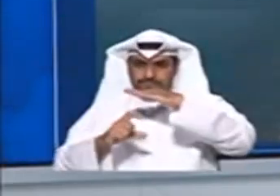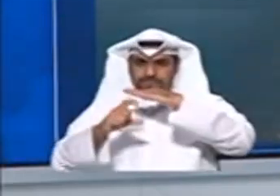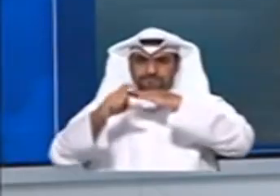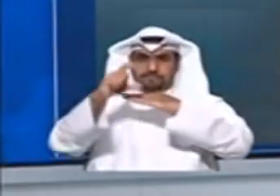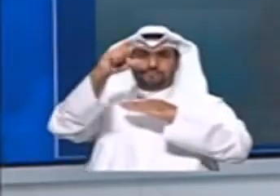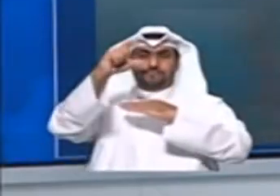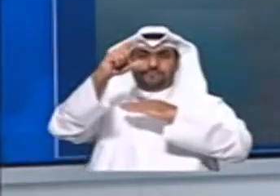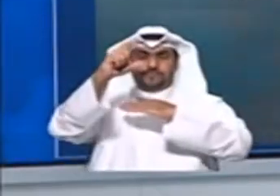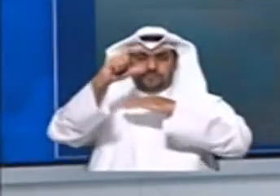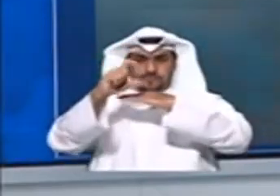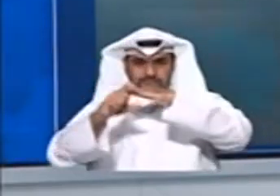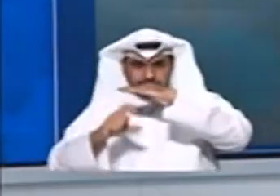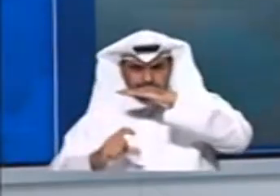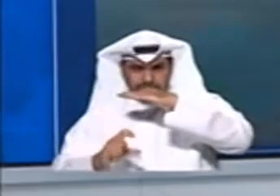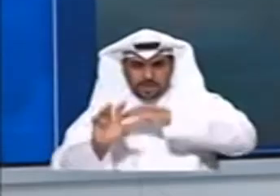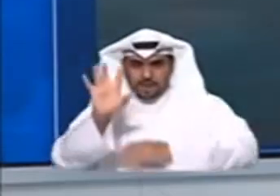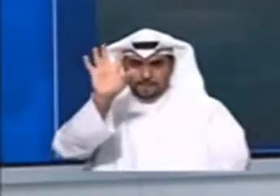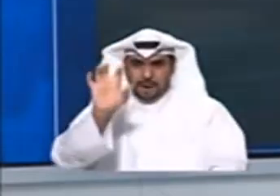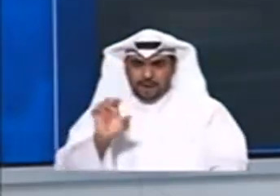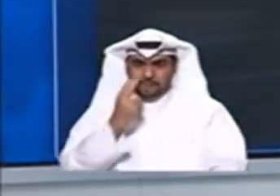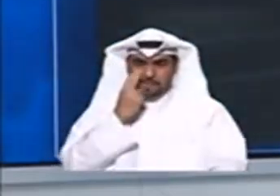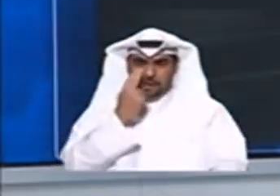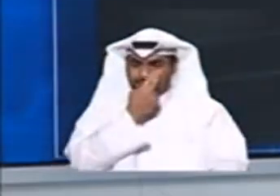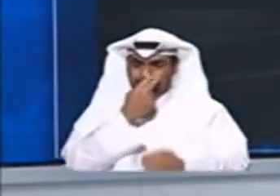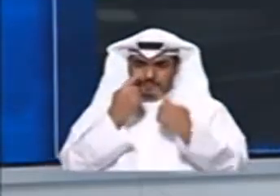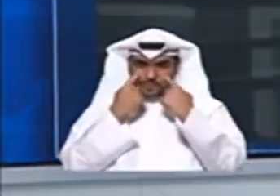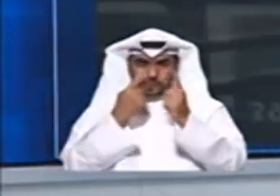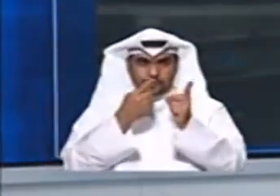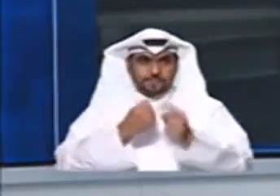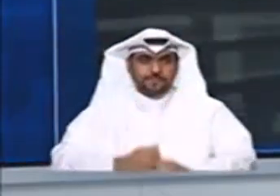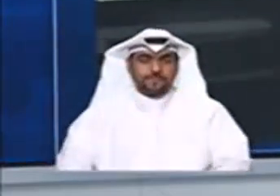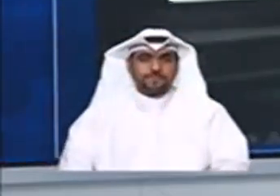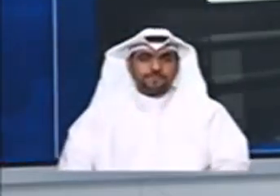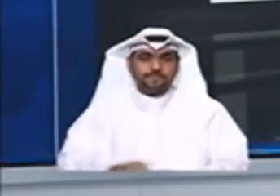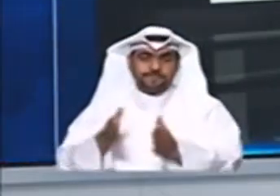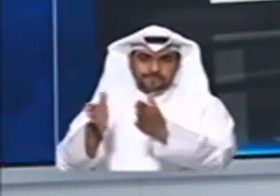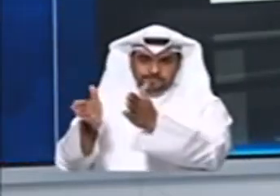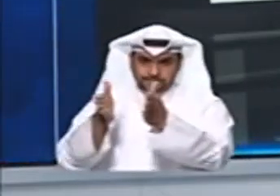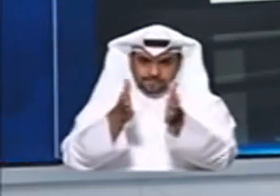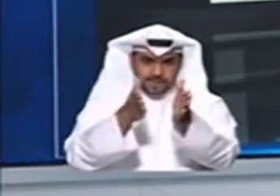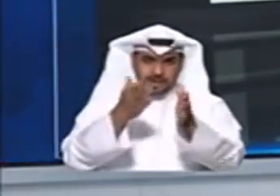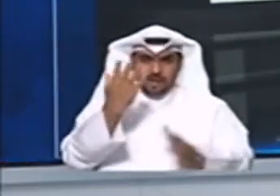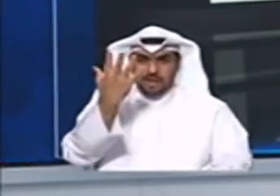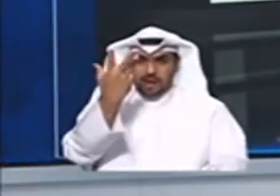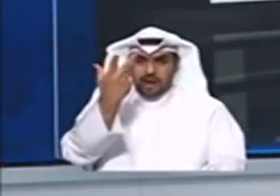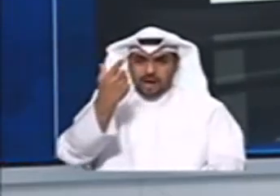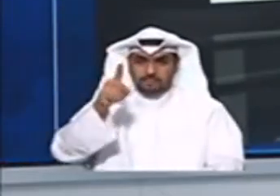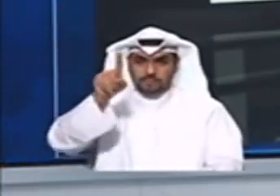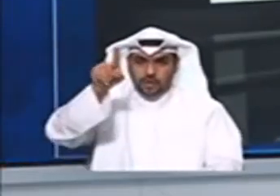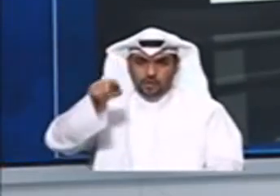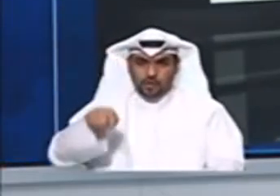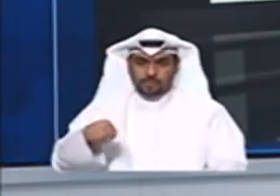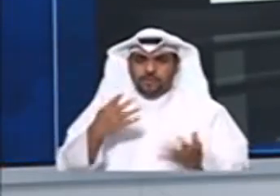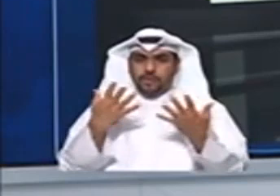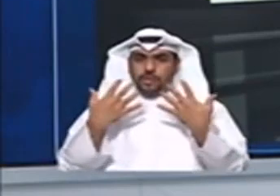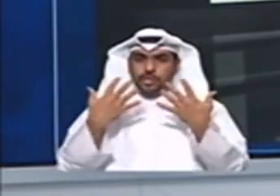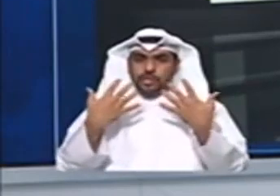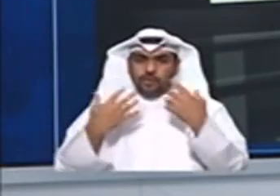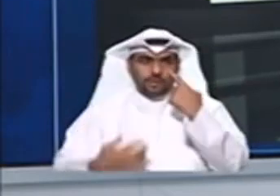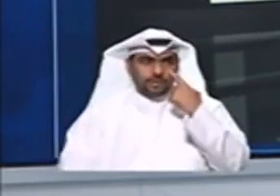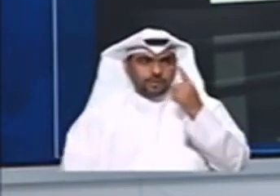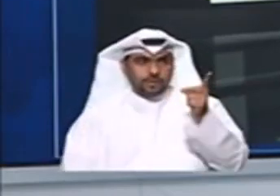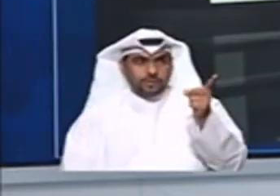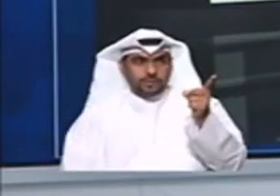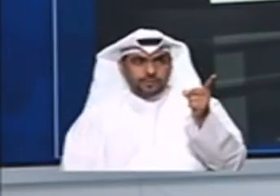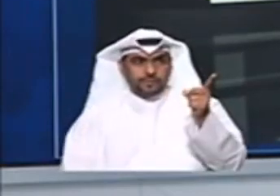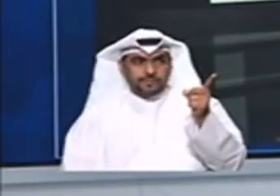5:47، وموعد أذان المغرب الساعة 5:23 دقيقة. الطقس المتوقع في مدينة الكويت خلال الأيام الخمسة المقبلة، متوقع تستمر